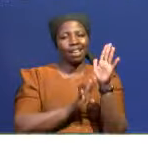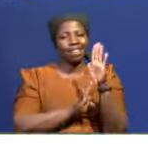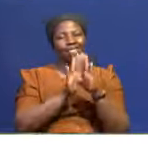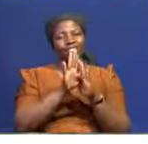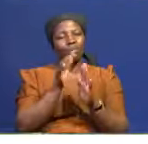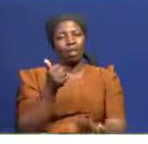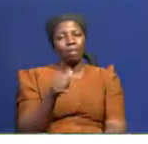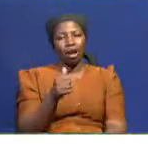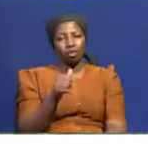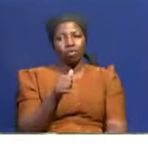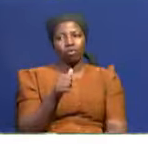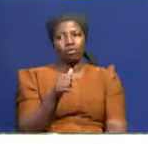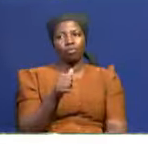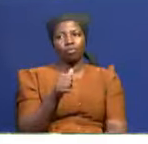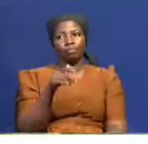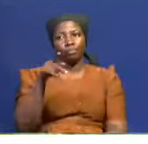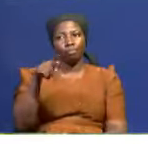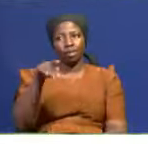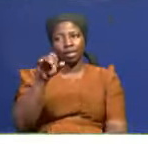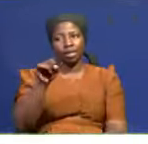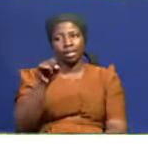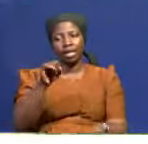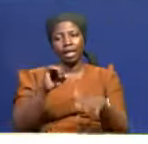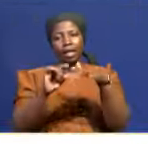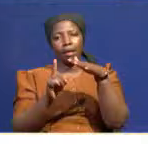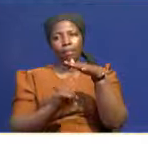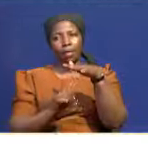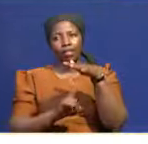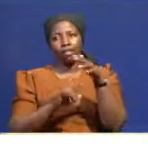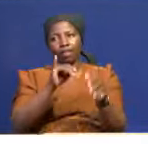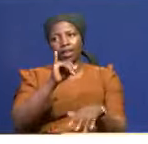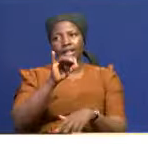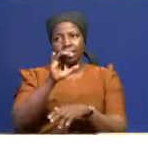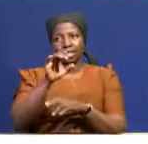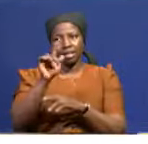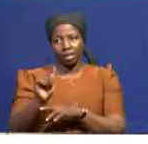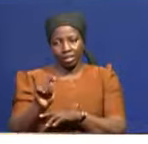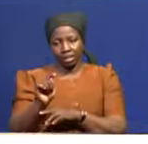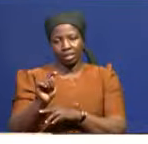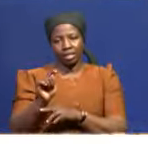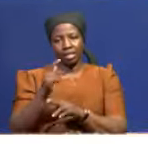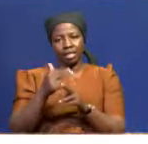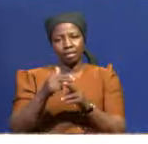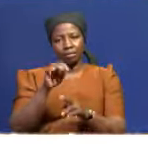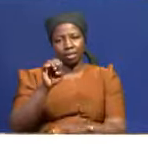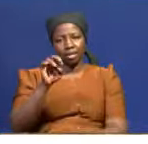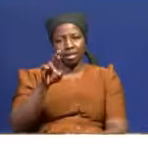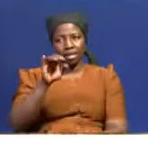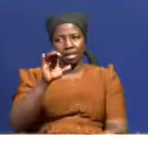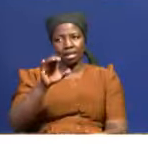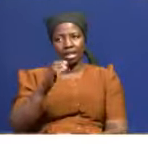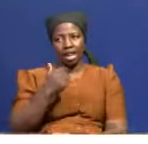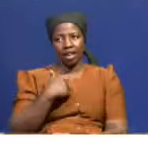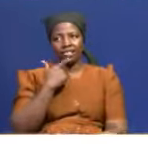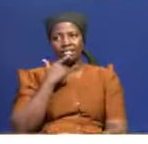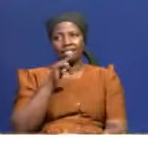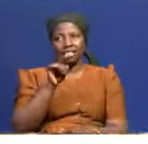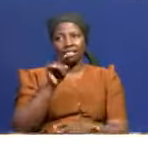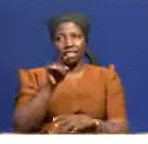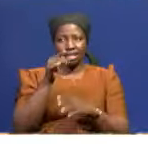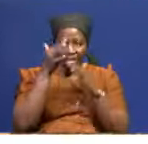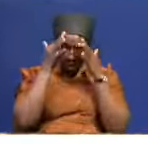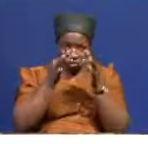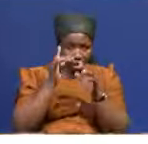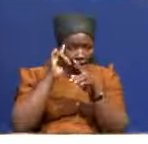kimaendeleo. Katibu mwandalizi katika Wizara ya Habari, Mawasiliano na Uchumi wa Dijitali Eric Kiraithe amesema hatua hiyo